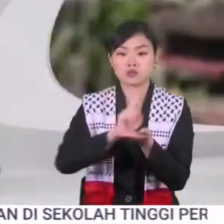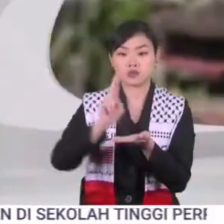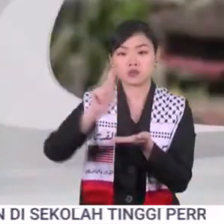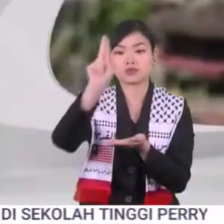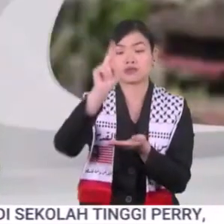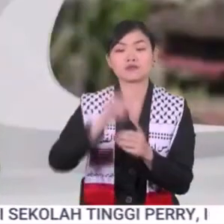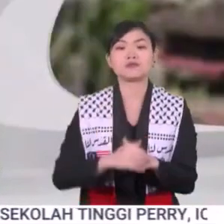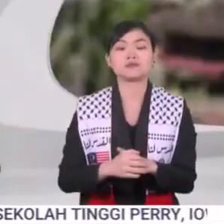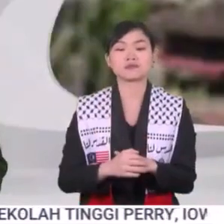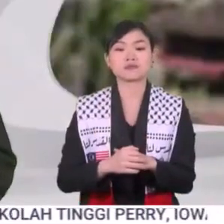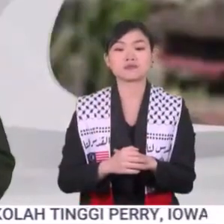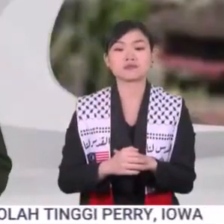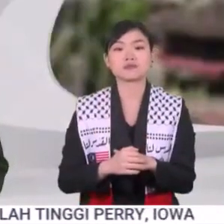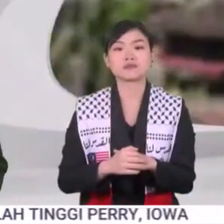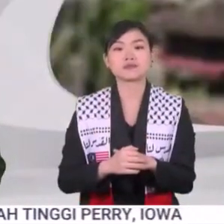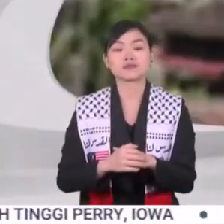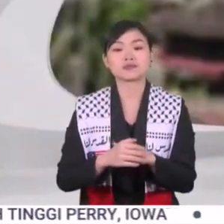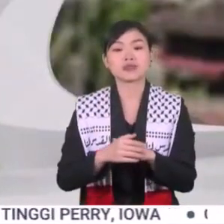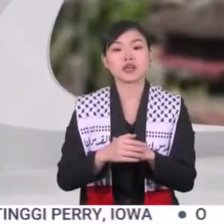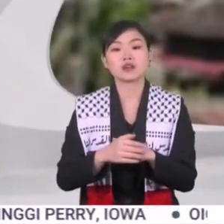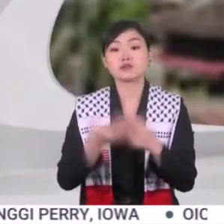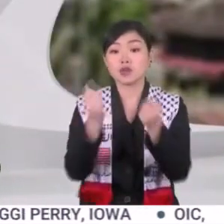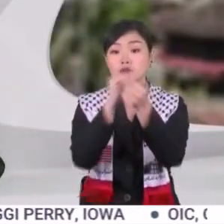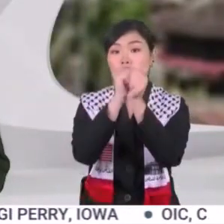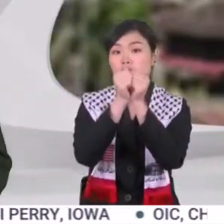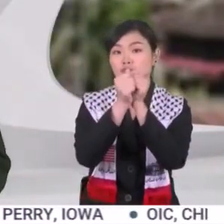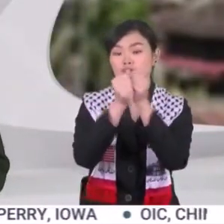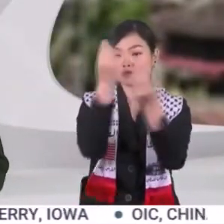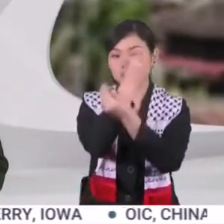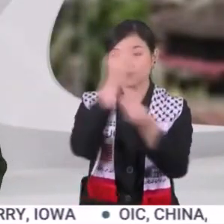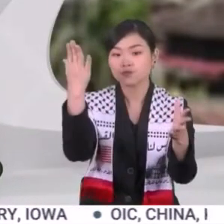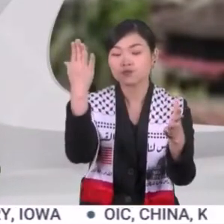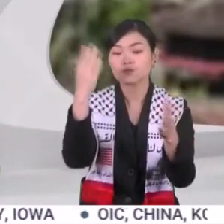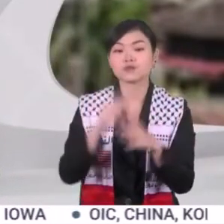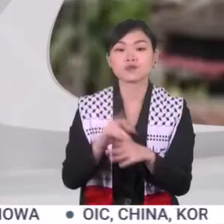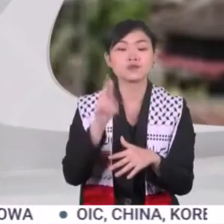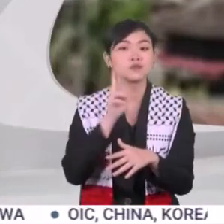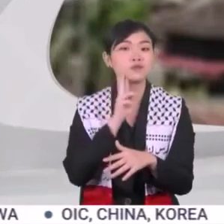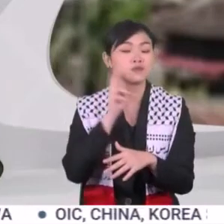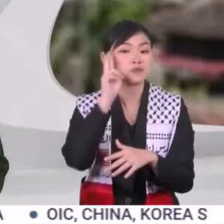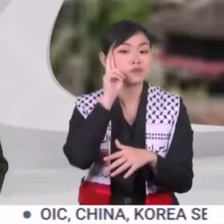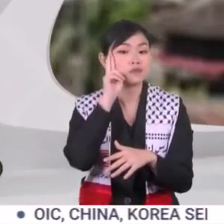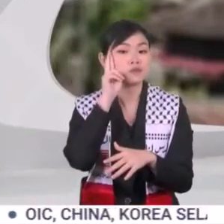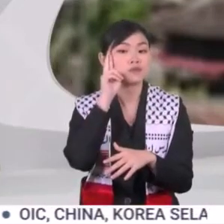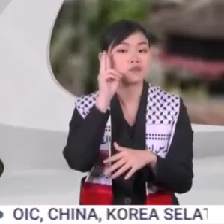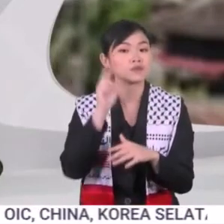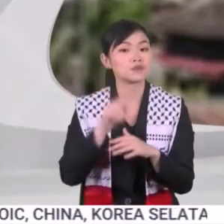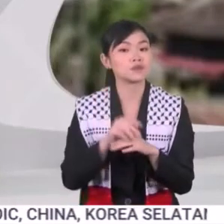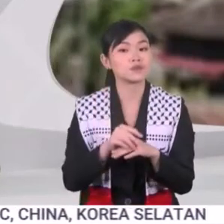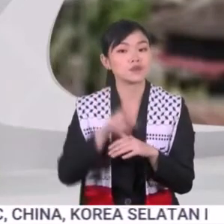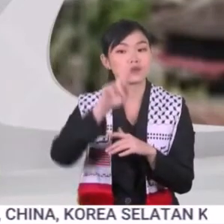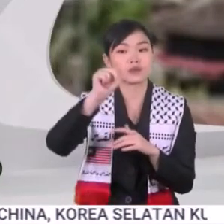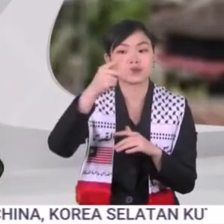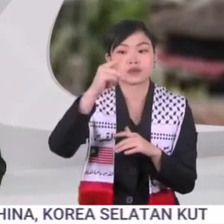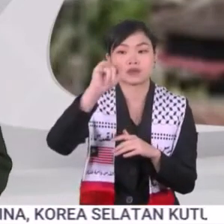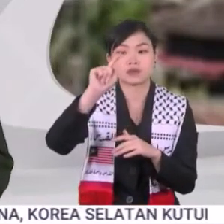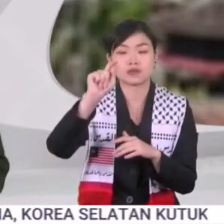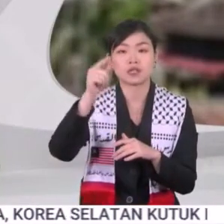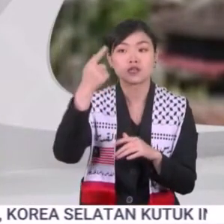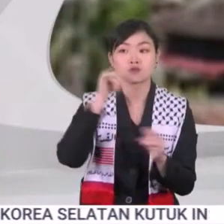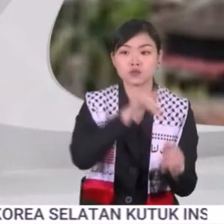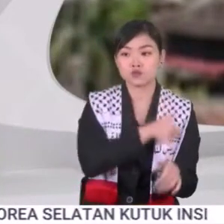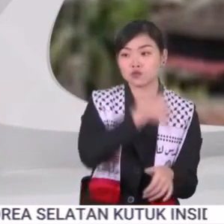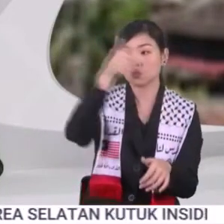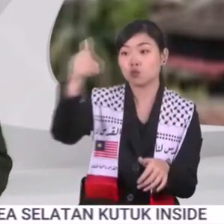tersebut sedikit perkembangan sukan atlet sukan muatai remaja negara Ahmad Nor Iman Alif rqib berangkat ke Bangkok